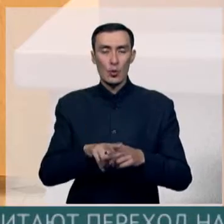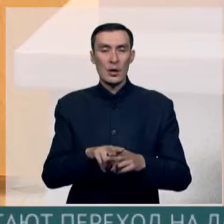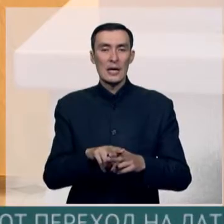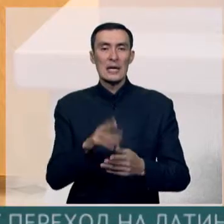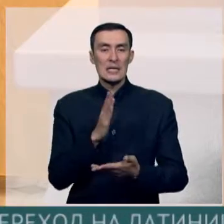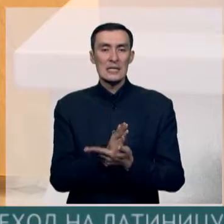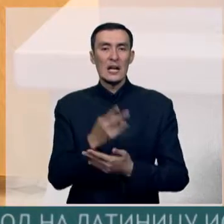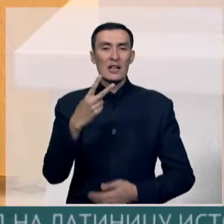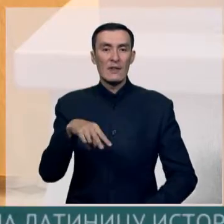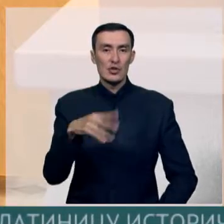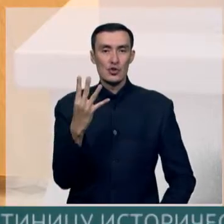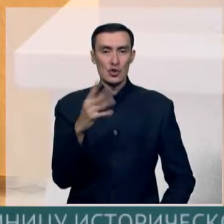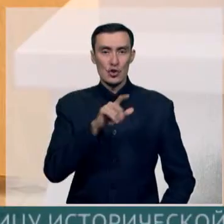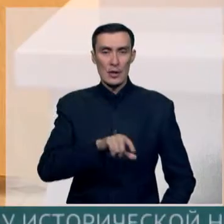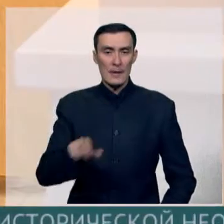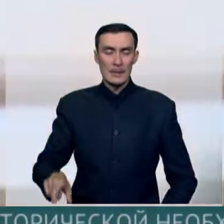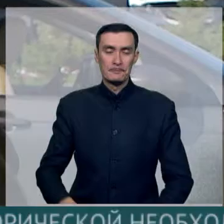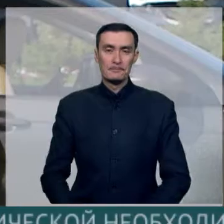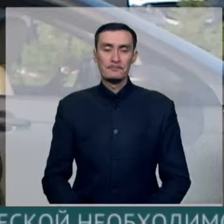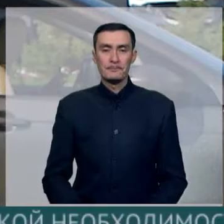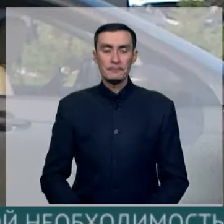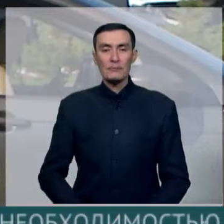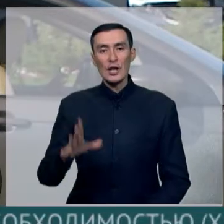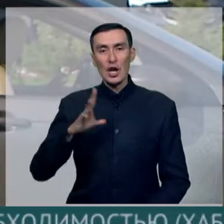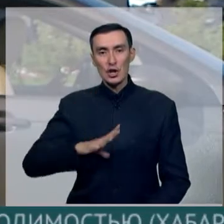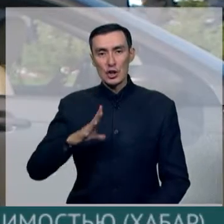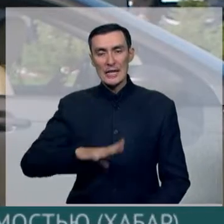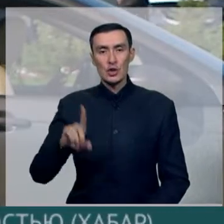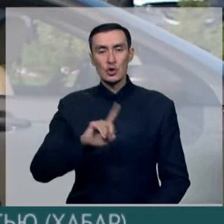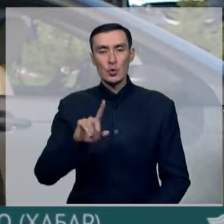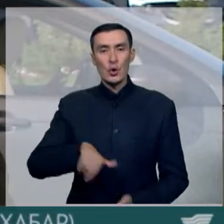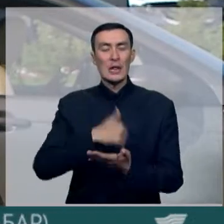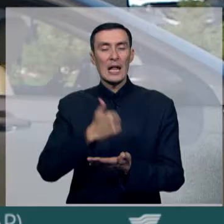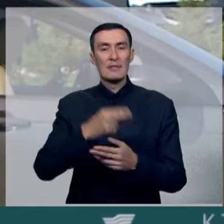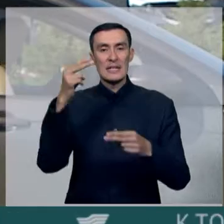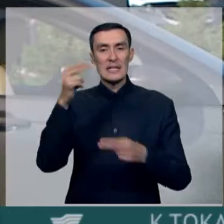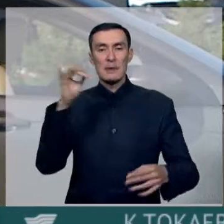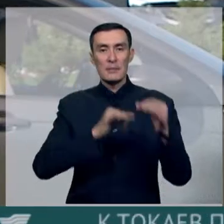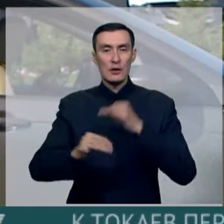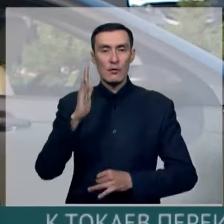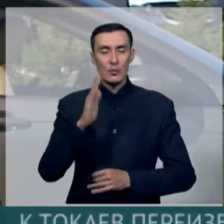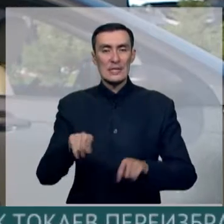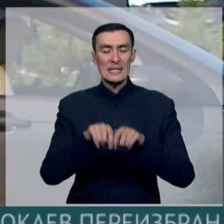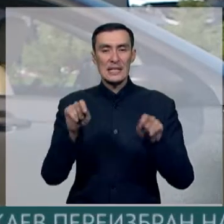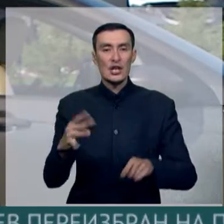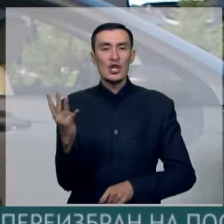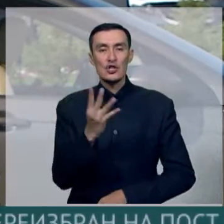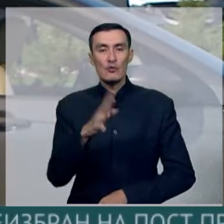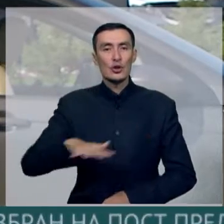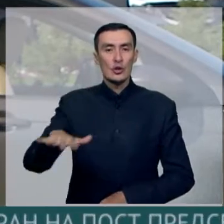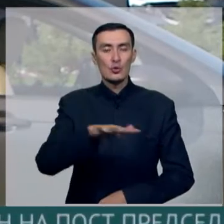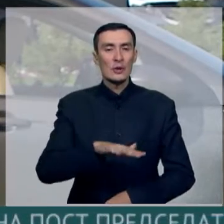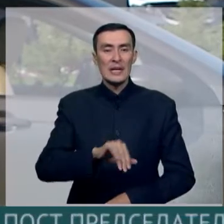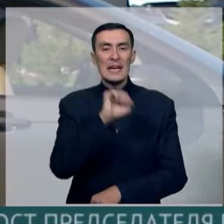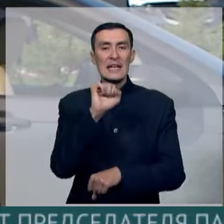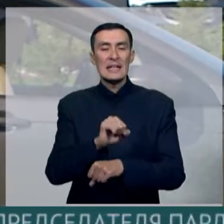минимум 24 человека. Ожидается, что главной темой переговоров станет создание четвертой зоны